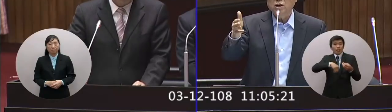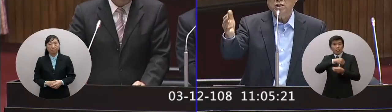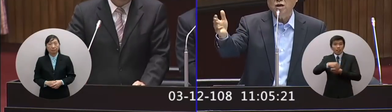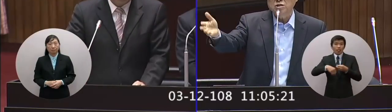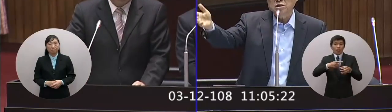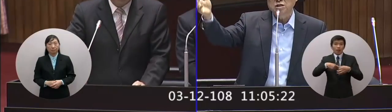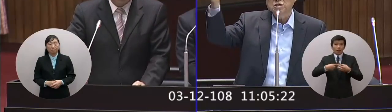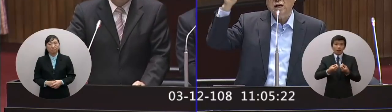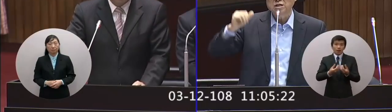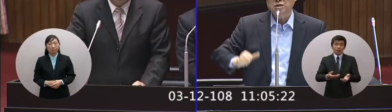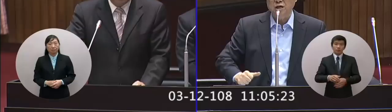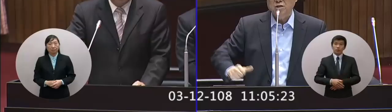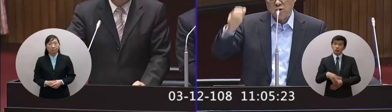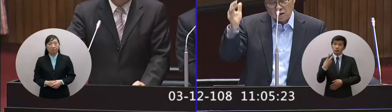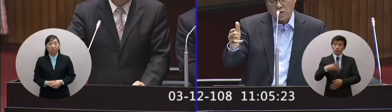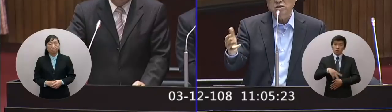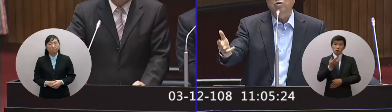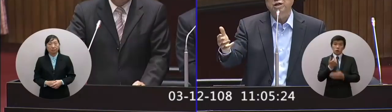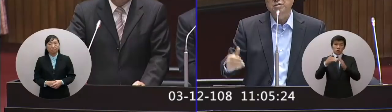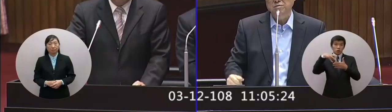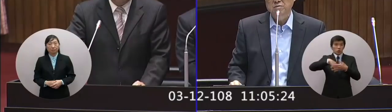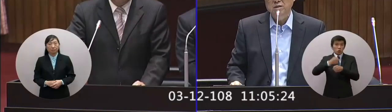现在连专任教师的加薪的钱，学